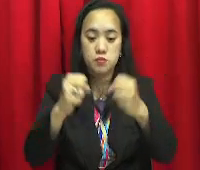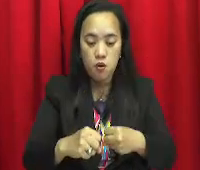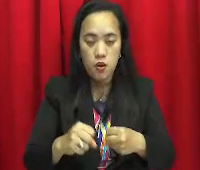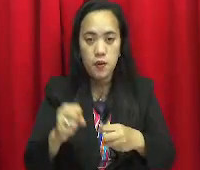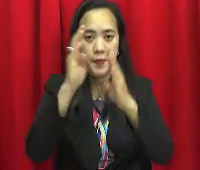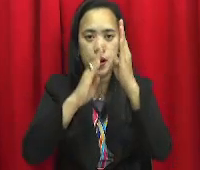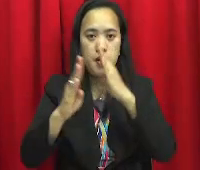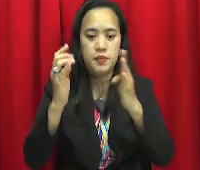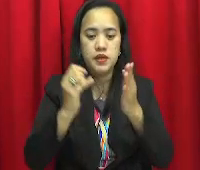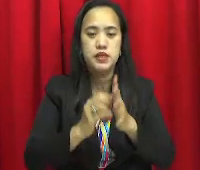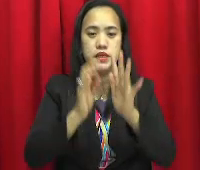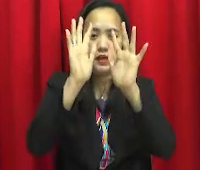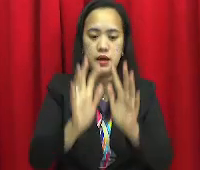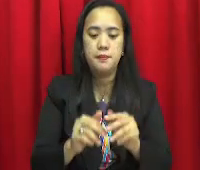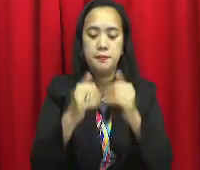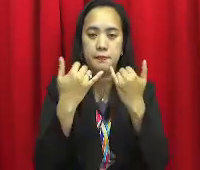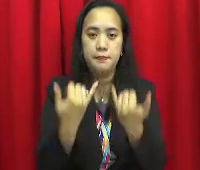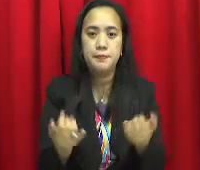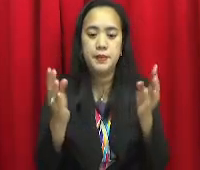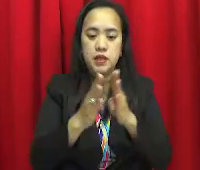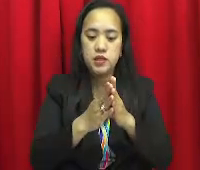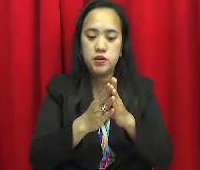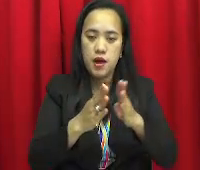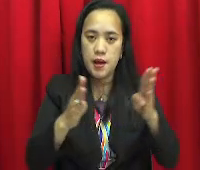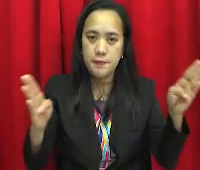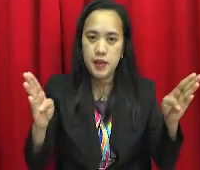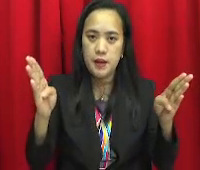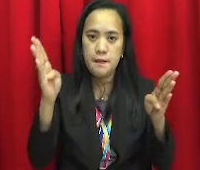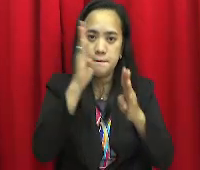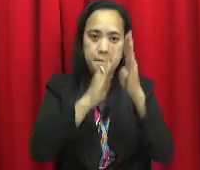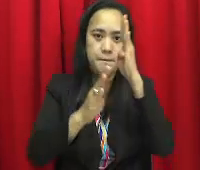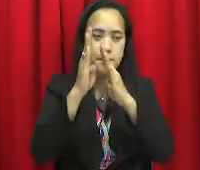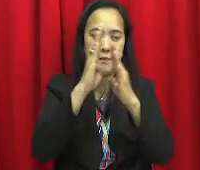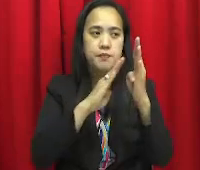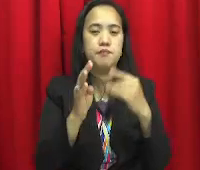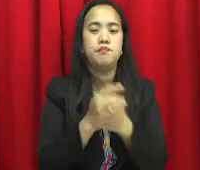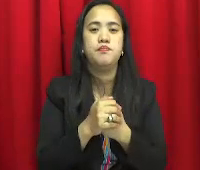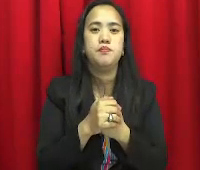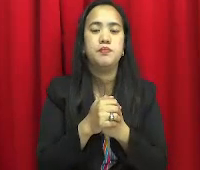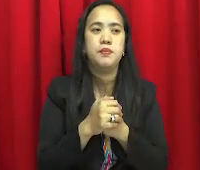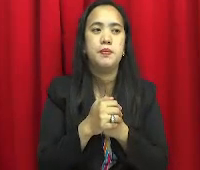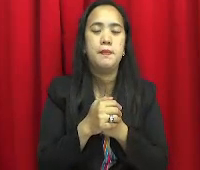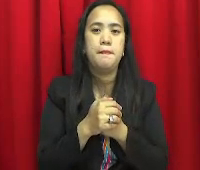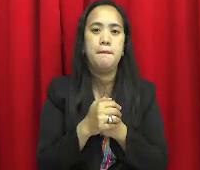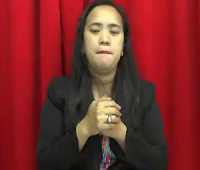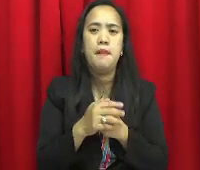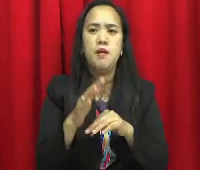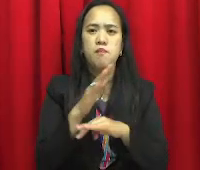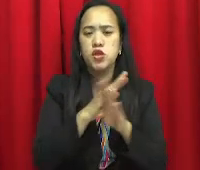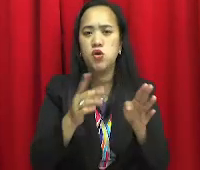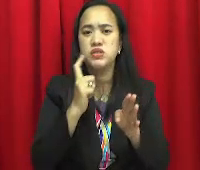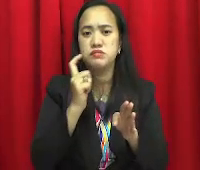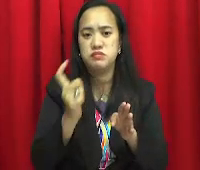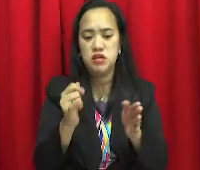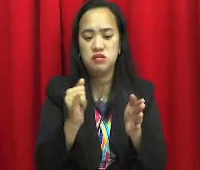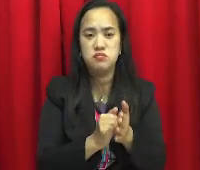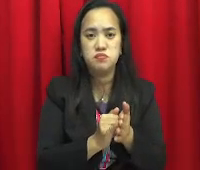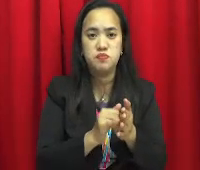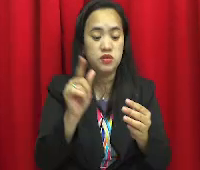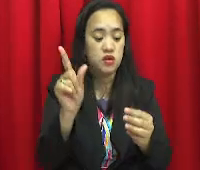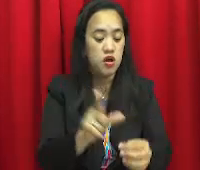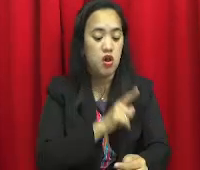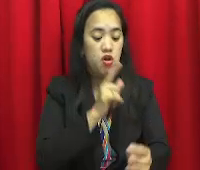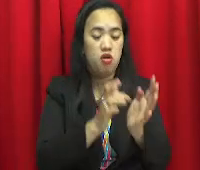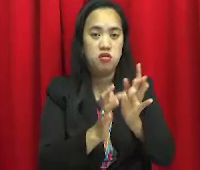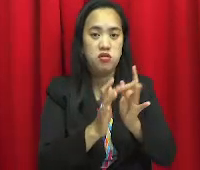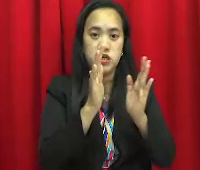akong nakita niyan. Wag mo nang ipagpatuloy yung sabihin mong matagal na akong Kristiyano, matagal na akong Baptist. Kahit